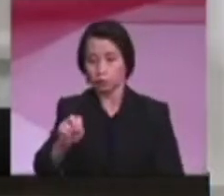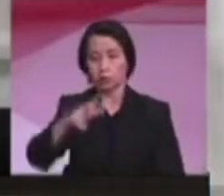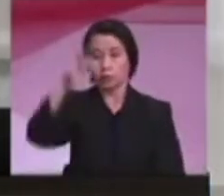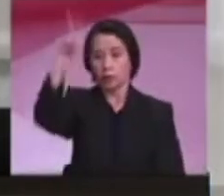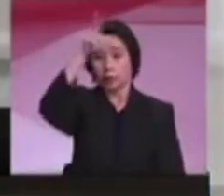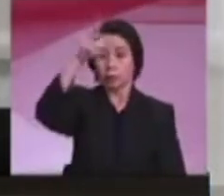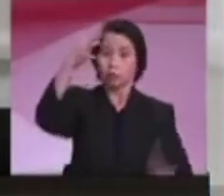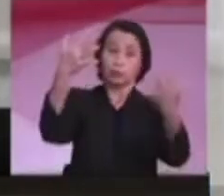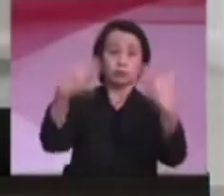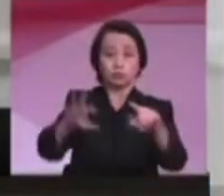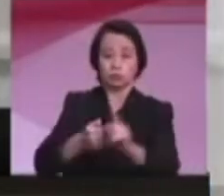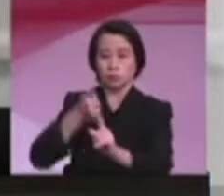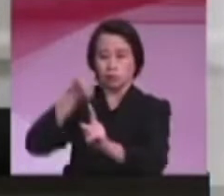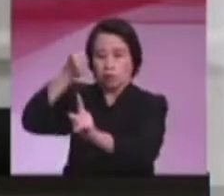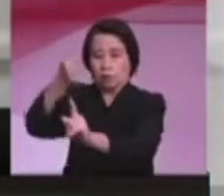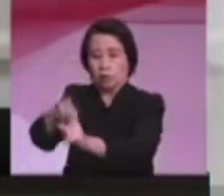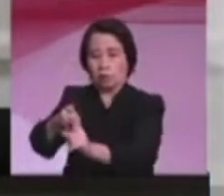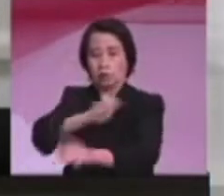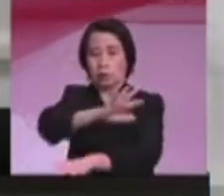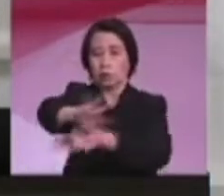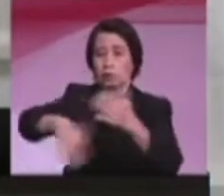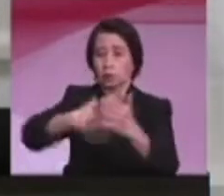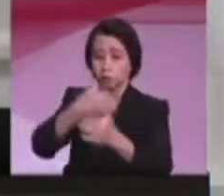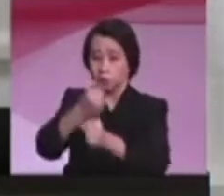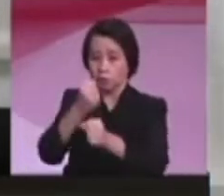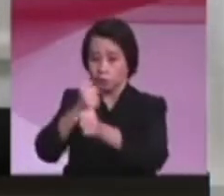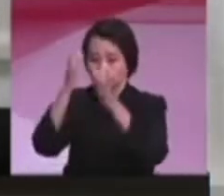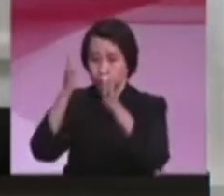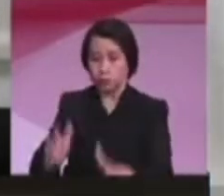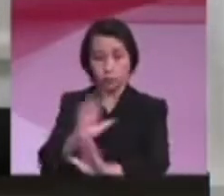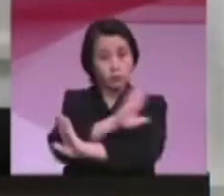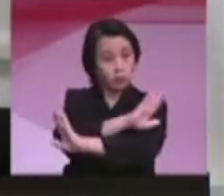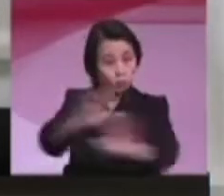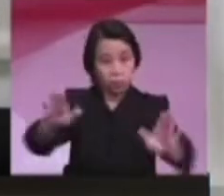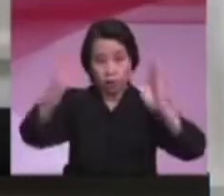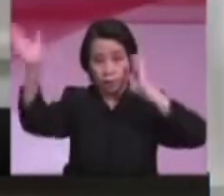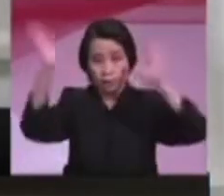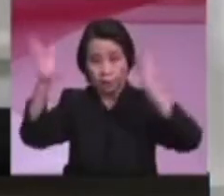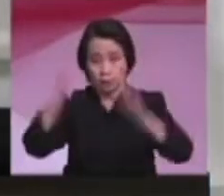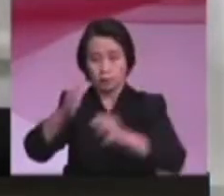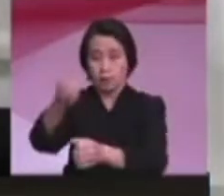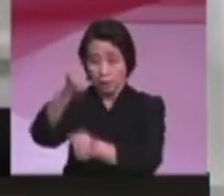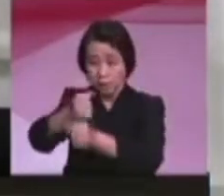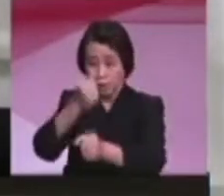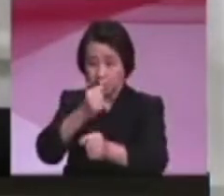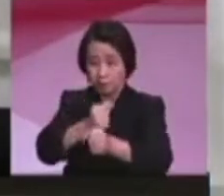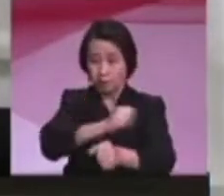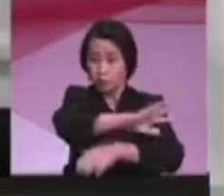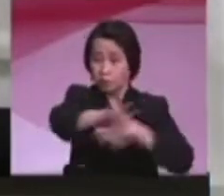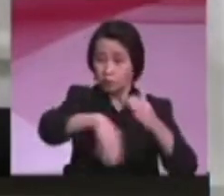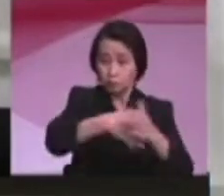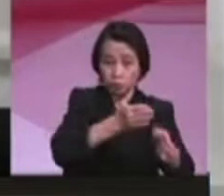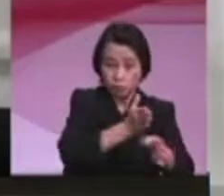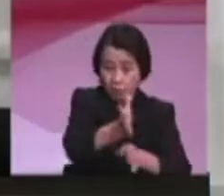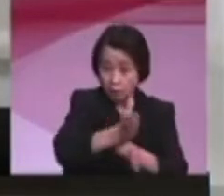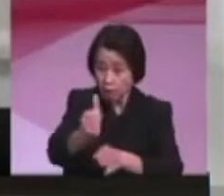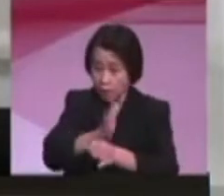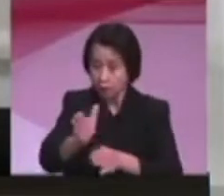mengarahkan semua pekerja asing yang bekerja di semua sektor termasuk